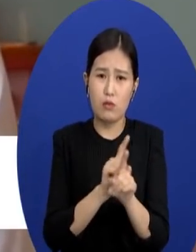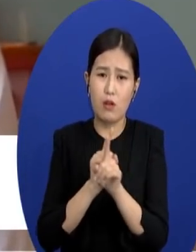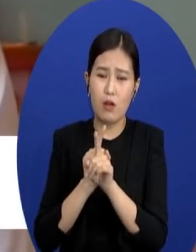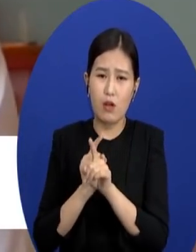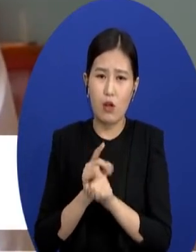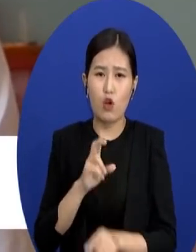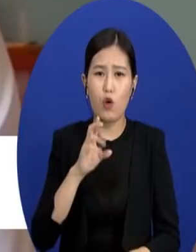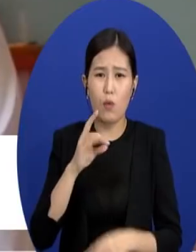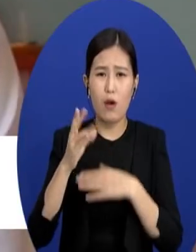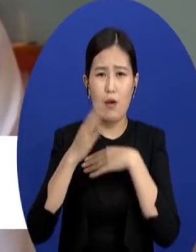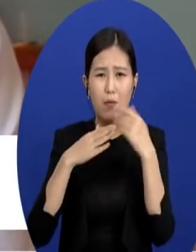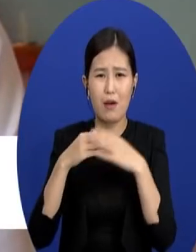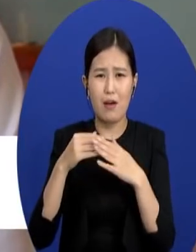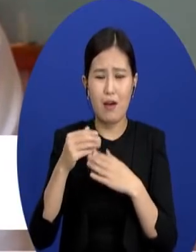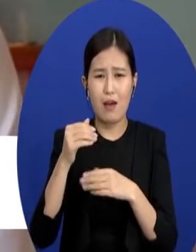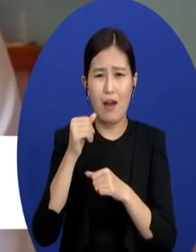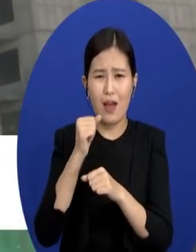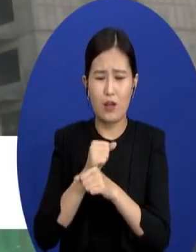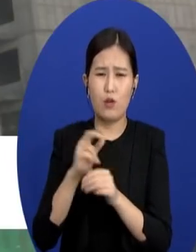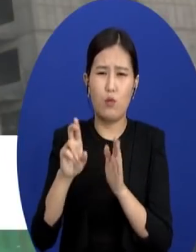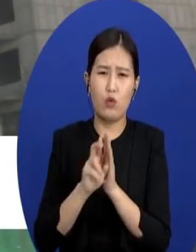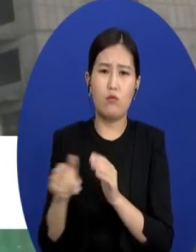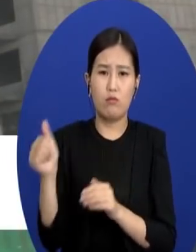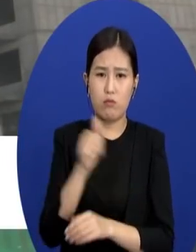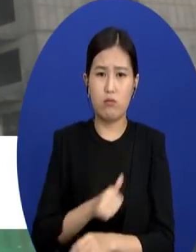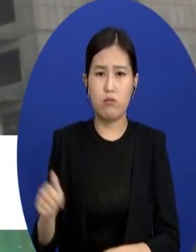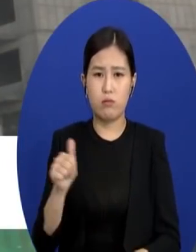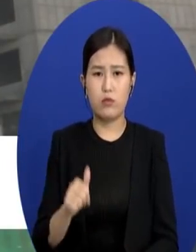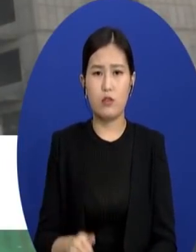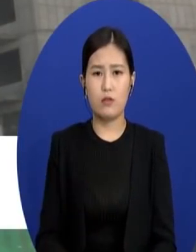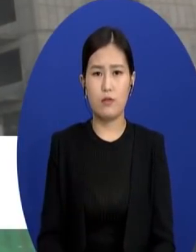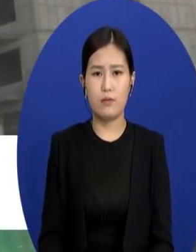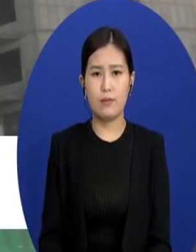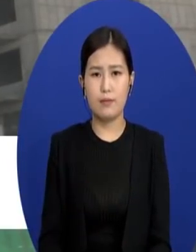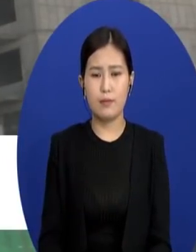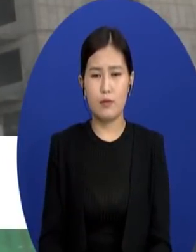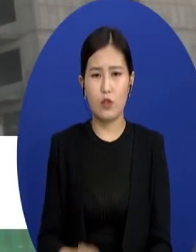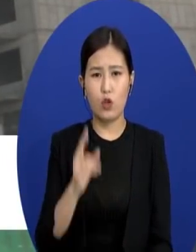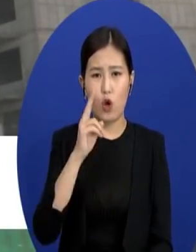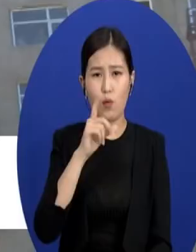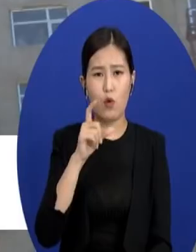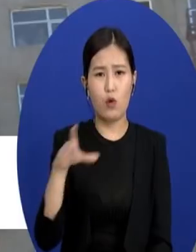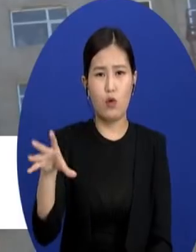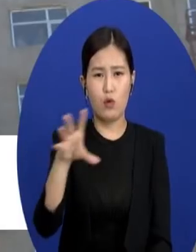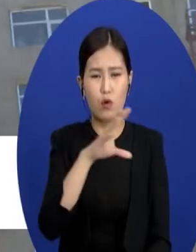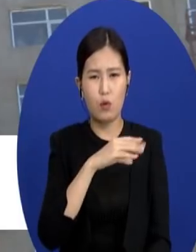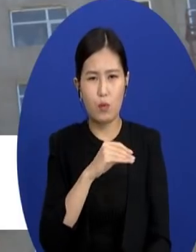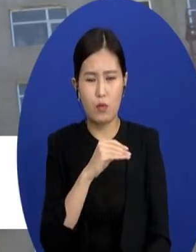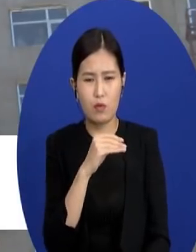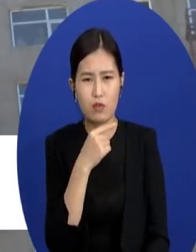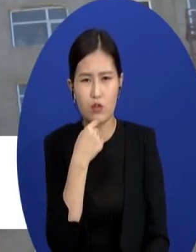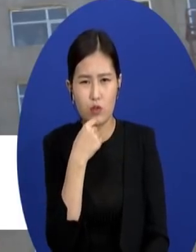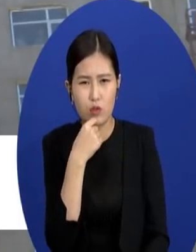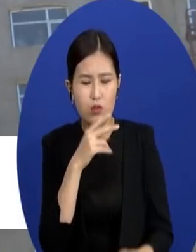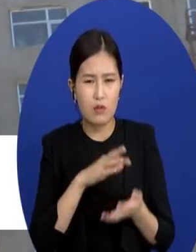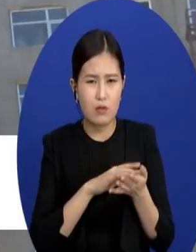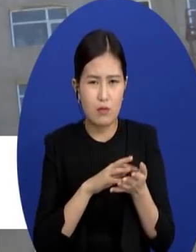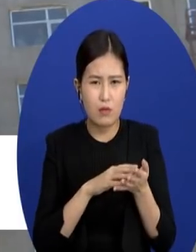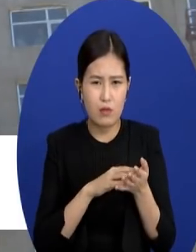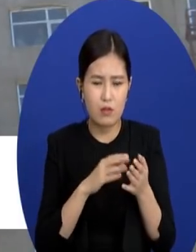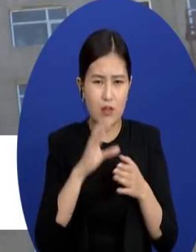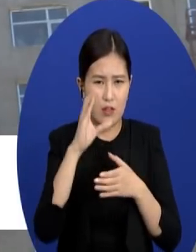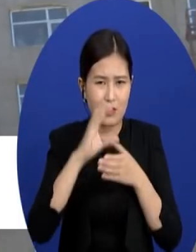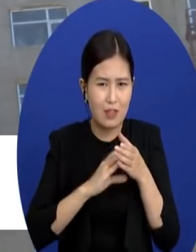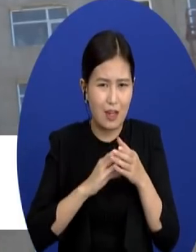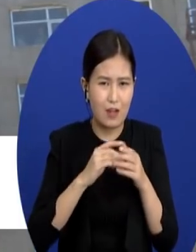бол ажиллах бүрэн боломжтой гэж харж байгаа. Компаниуд эрсдлээ тооцоолоод зээл авч ихээхэн хэмжээний санхүүжилтийн зардал гаргаж томоохон